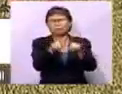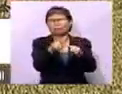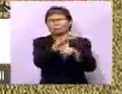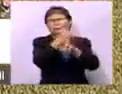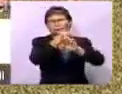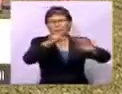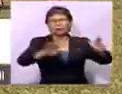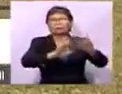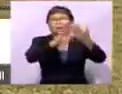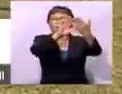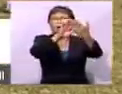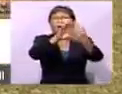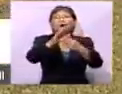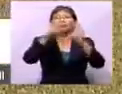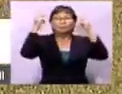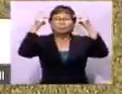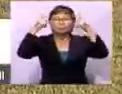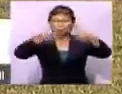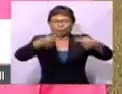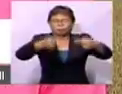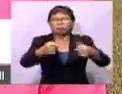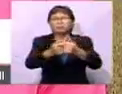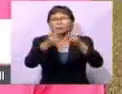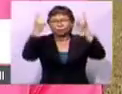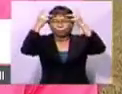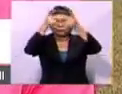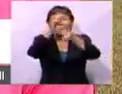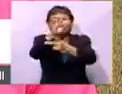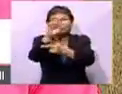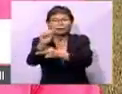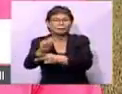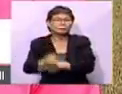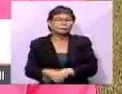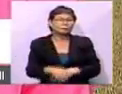bersedia menghadapi Marsera Kuantan FA. Kita